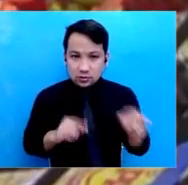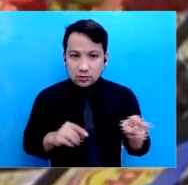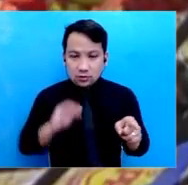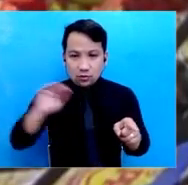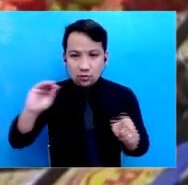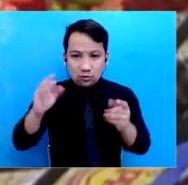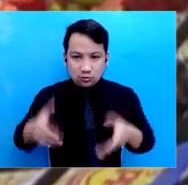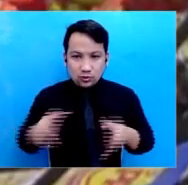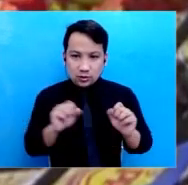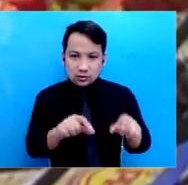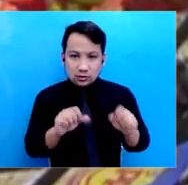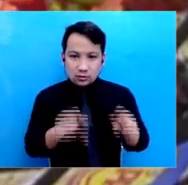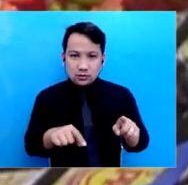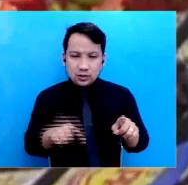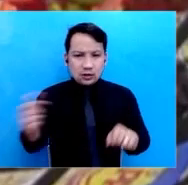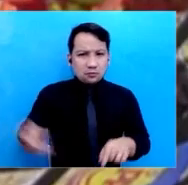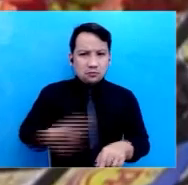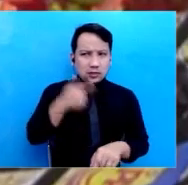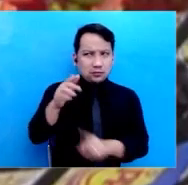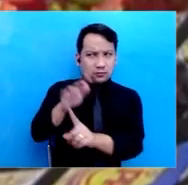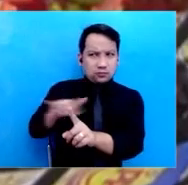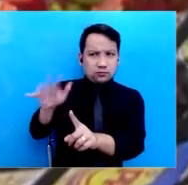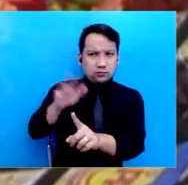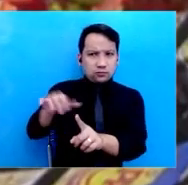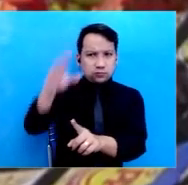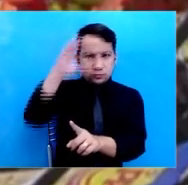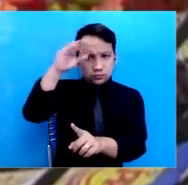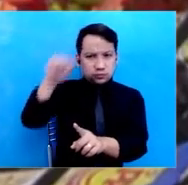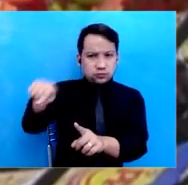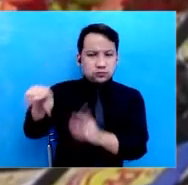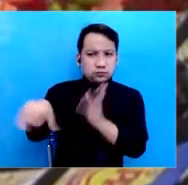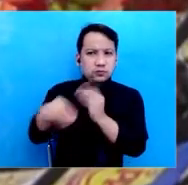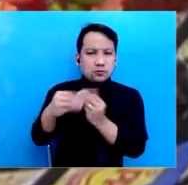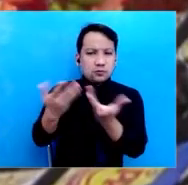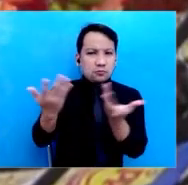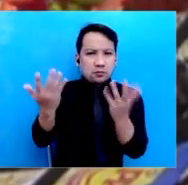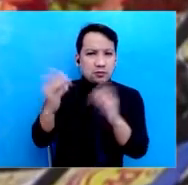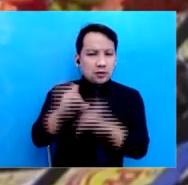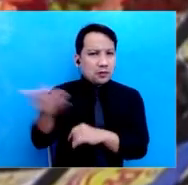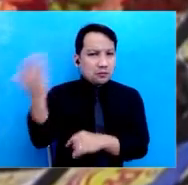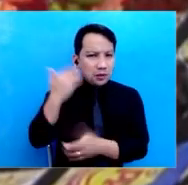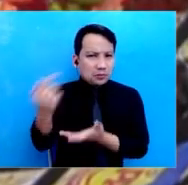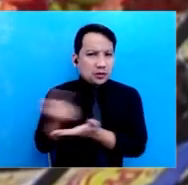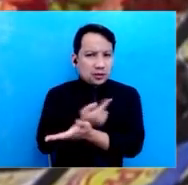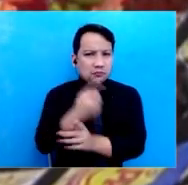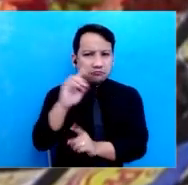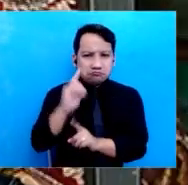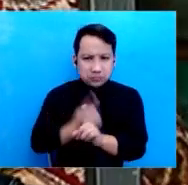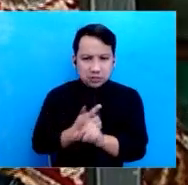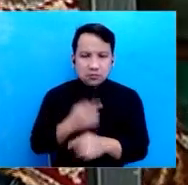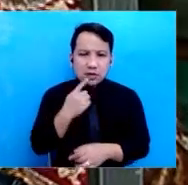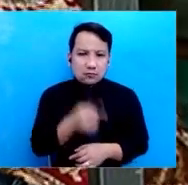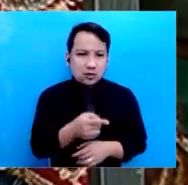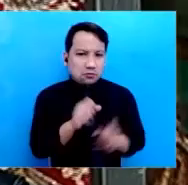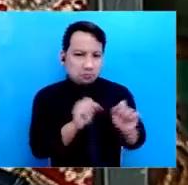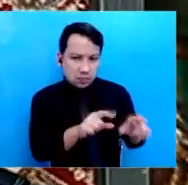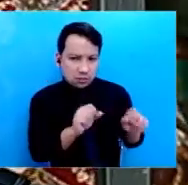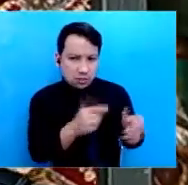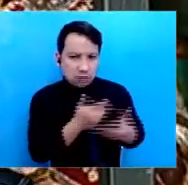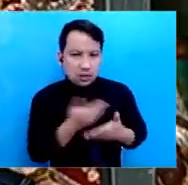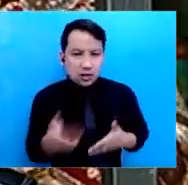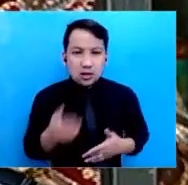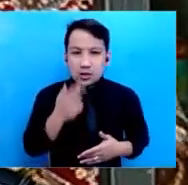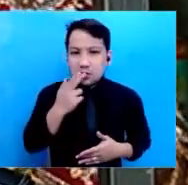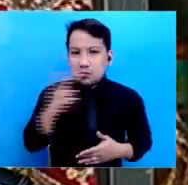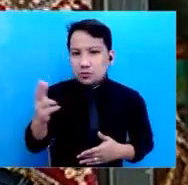store, matagal na nilang napapansin ang mga suspek. Nung nakaraan daw na December, bumibili-bili lang ng sigarilyo tapos umaalis